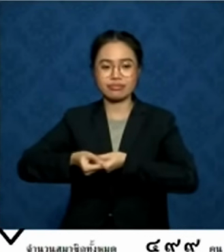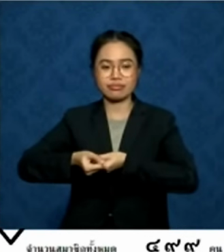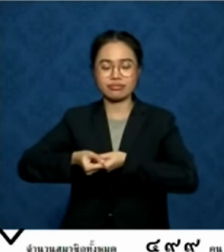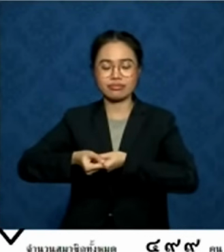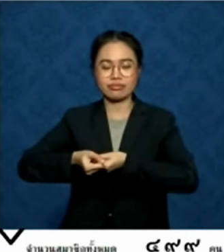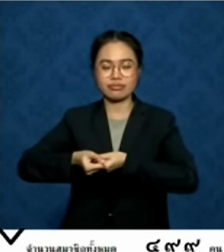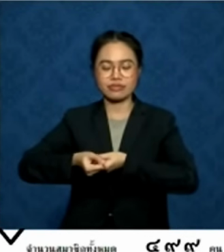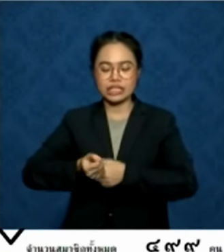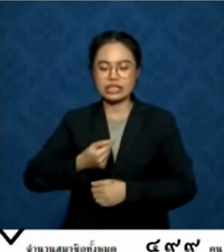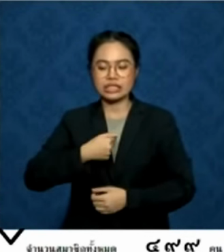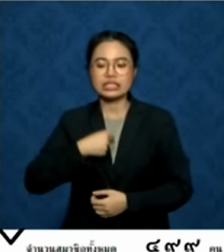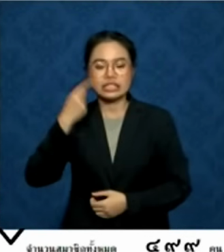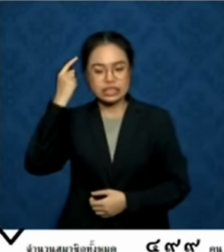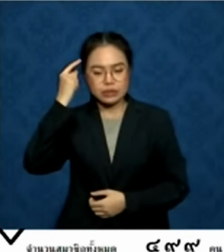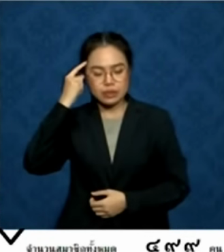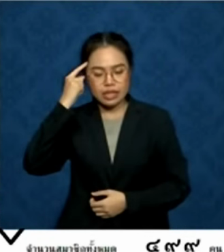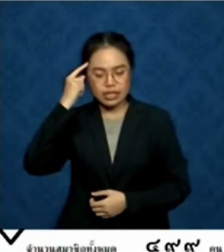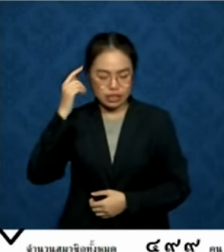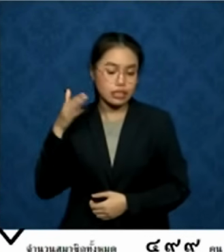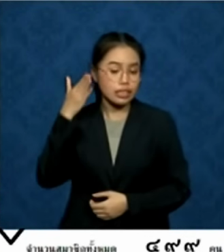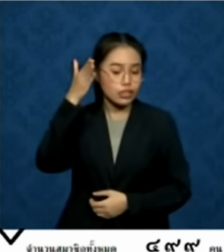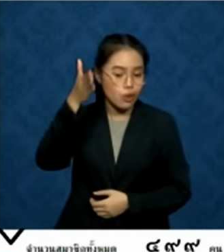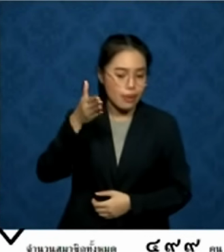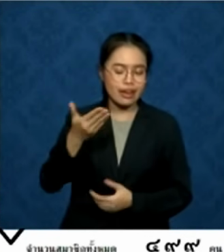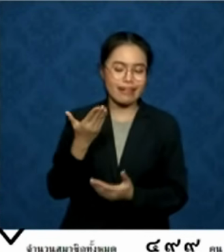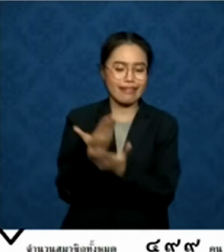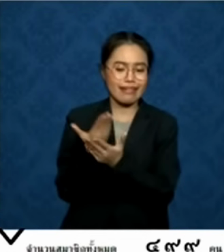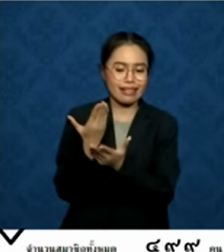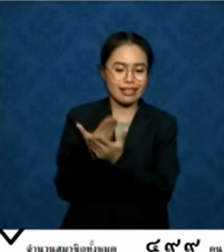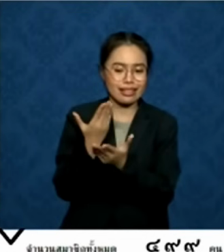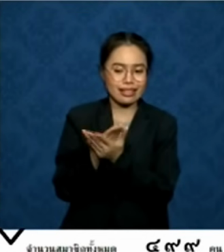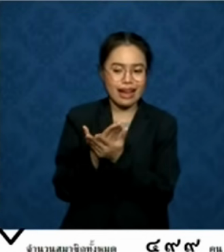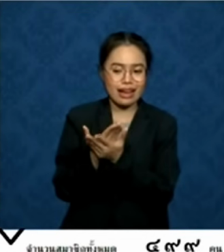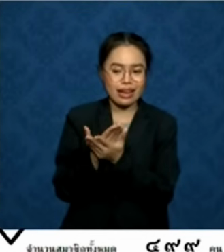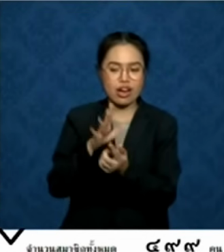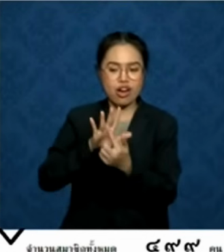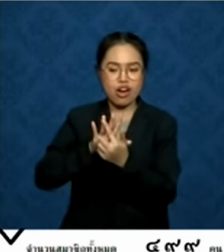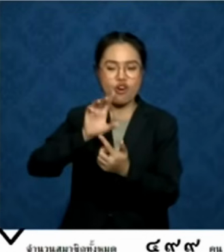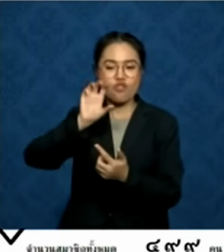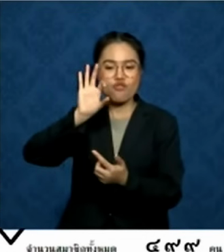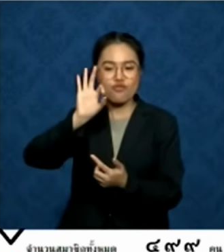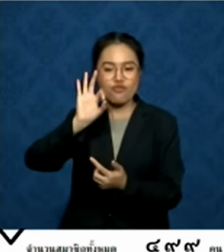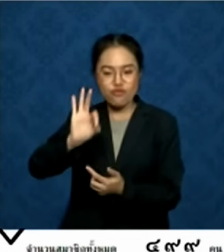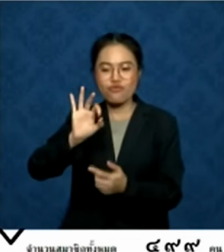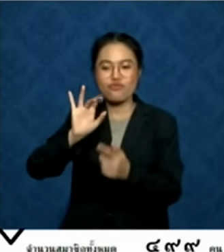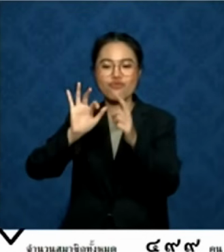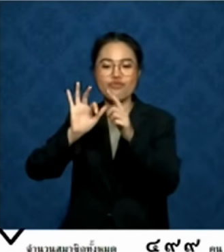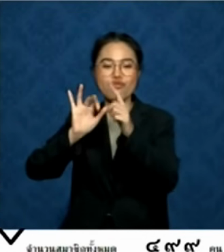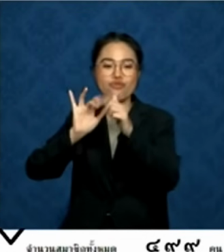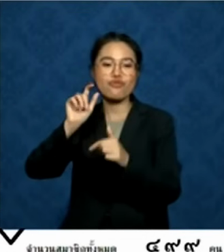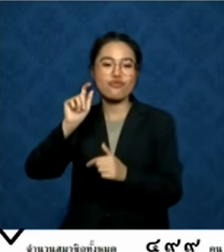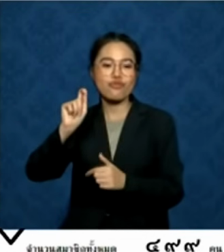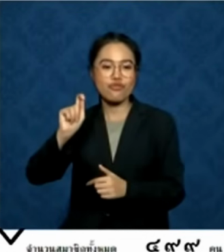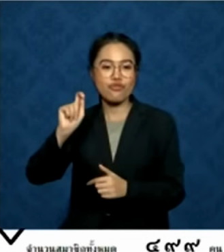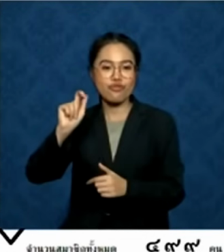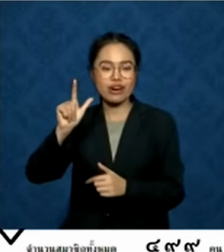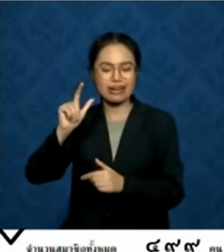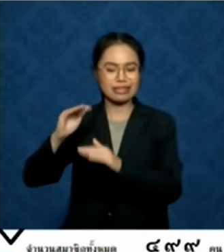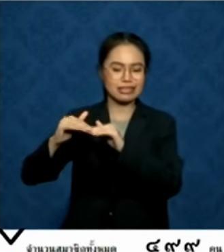โดยคาดว่าอัตราเงินเฟ้อโดยเฉลี่ยอยู่ที่ 1.4 และดุลบัญชีเดินสะพัดเกินดุลร้อย